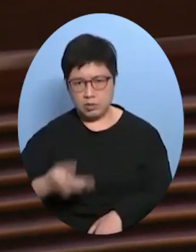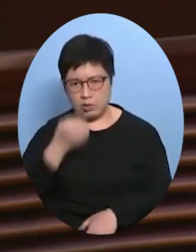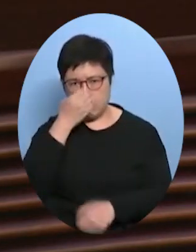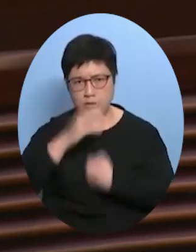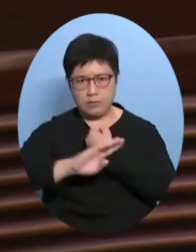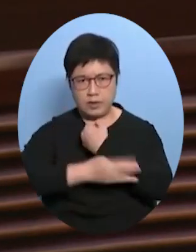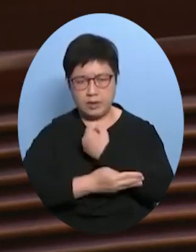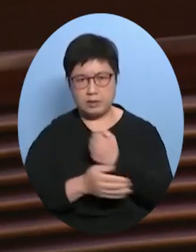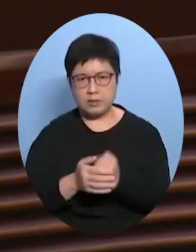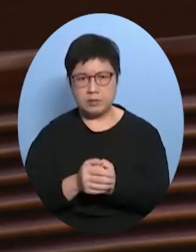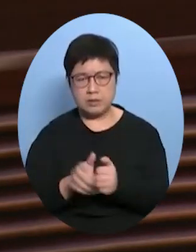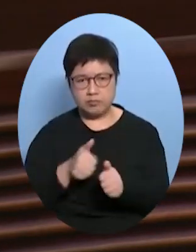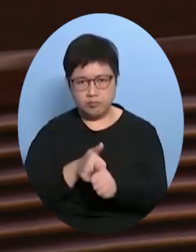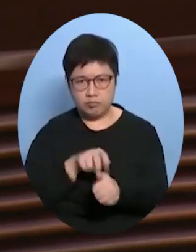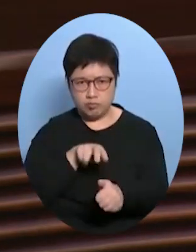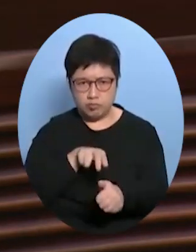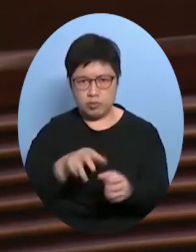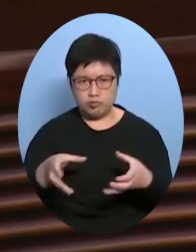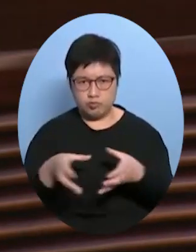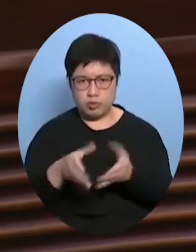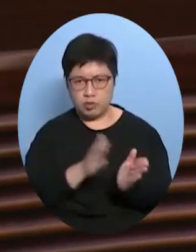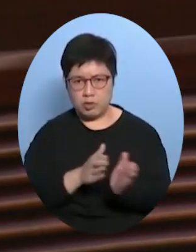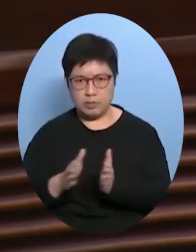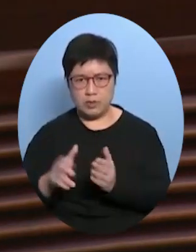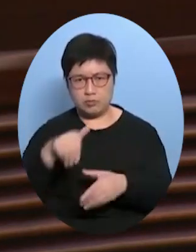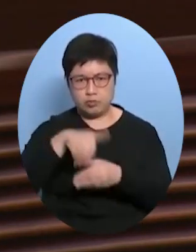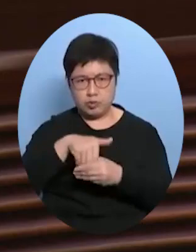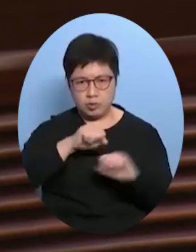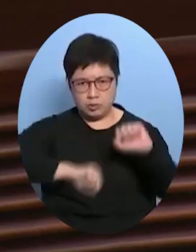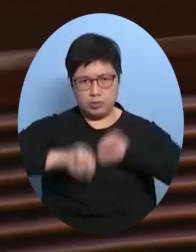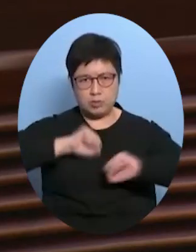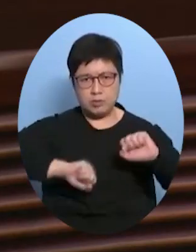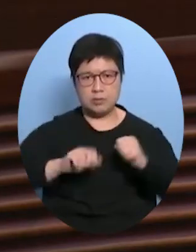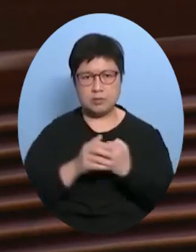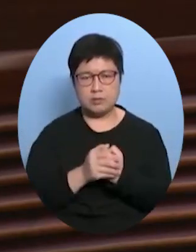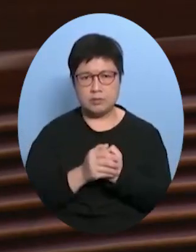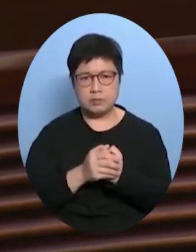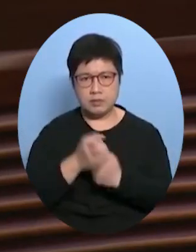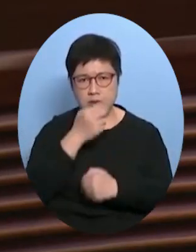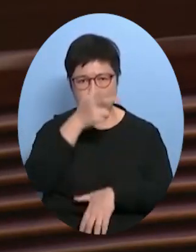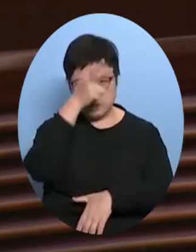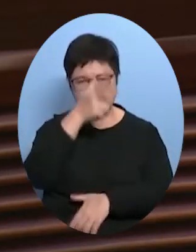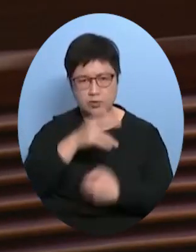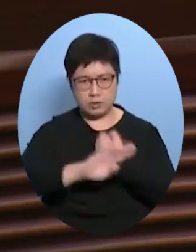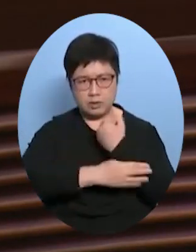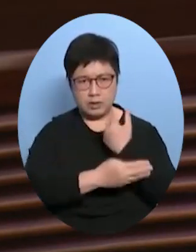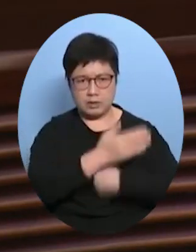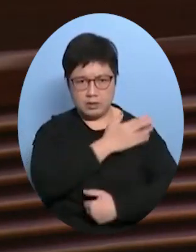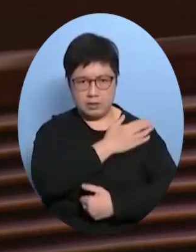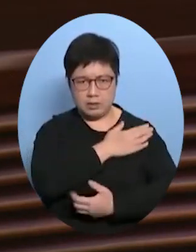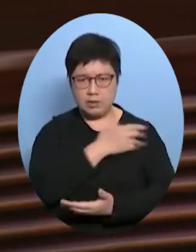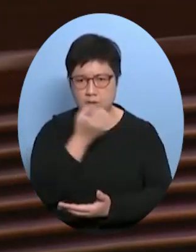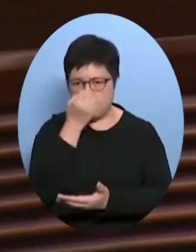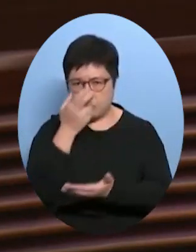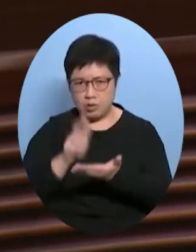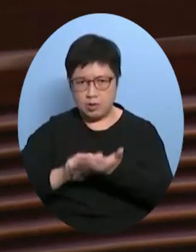法組織規管相關的選舉活動。因此，特區有憲制責任通過本地立法的